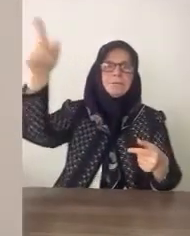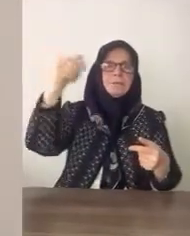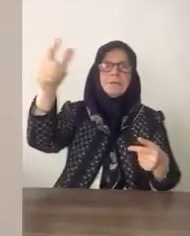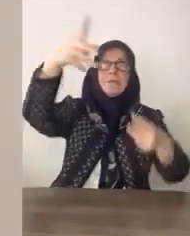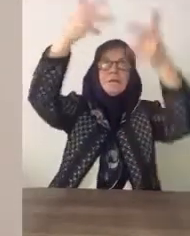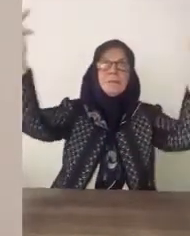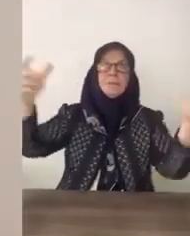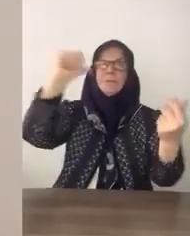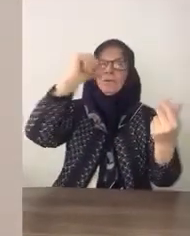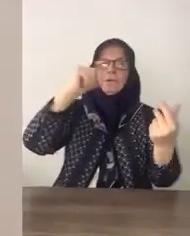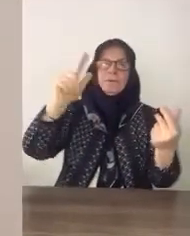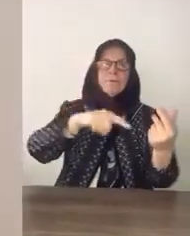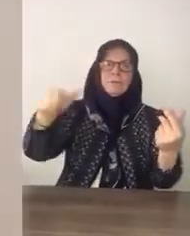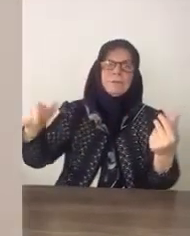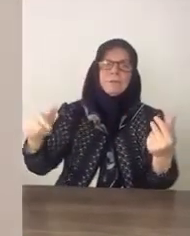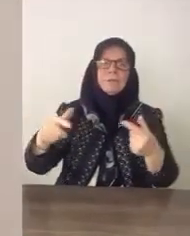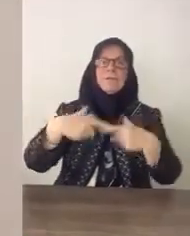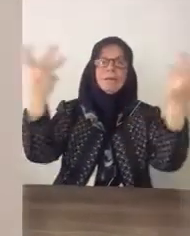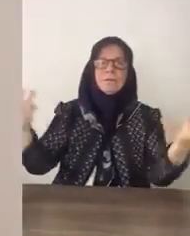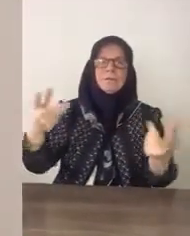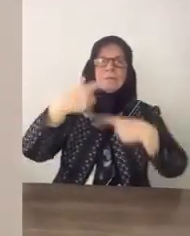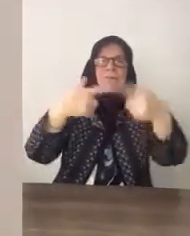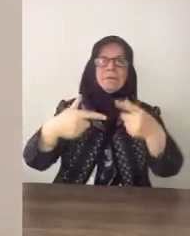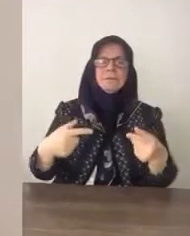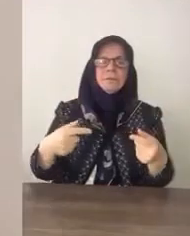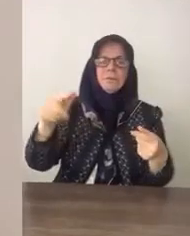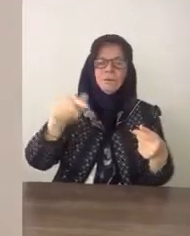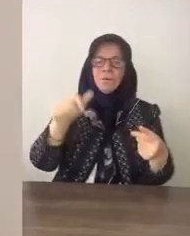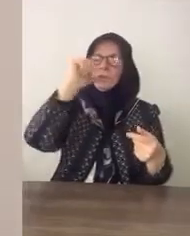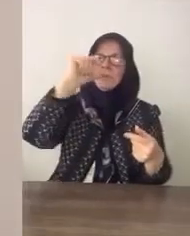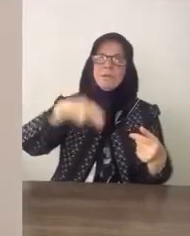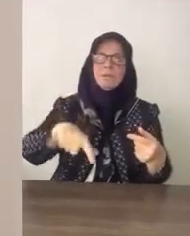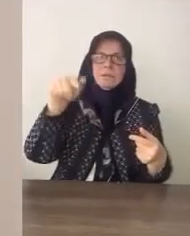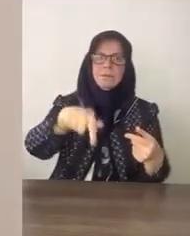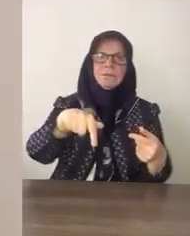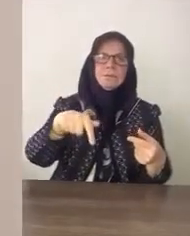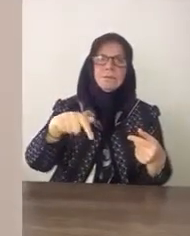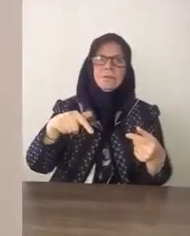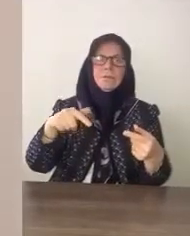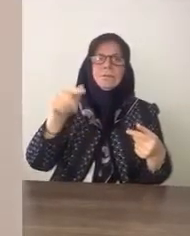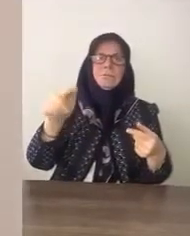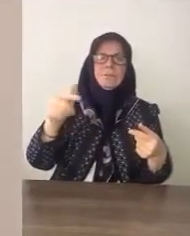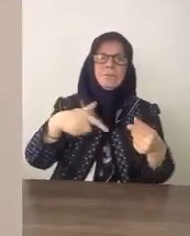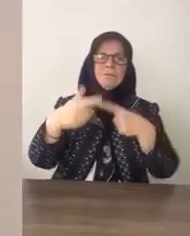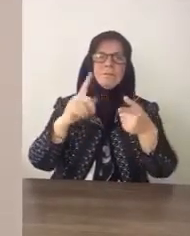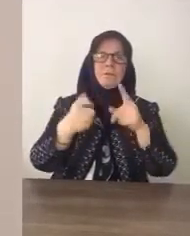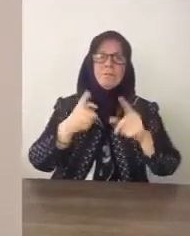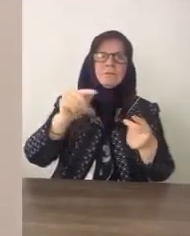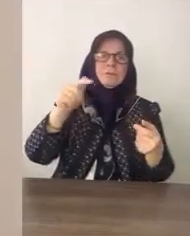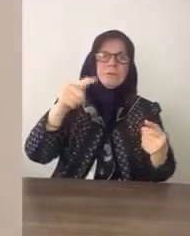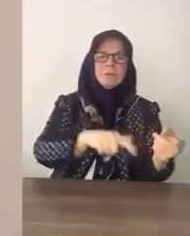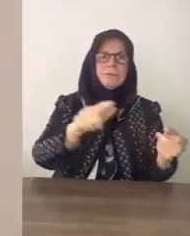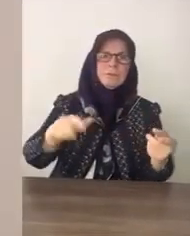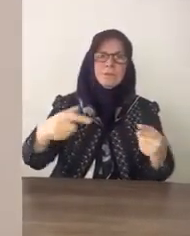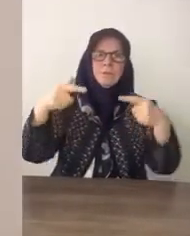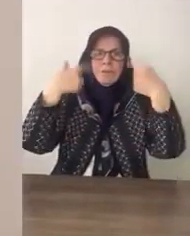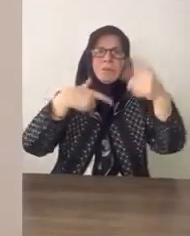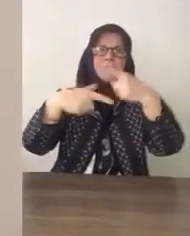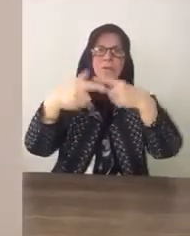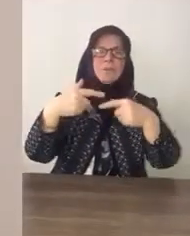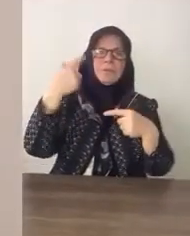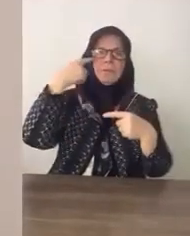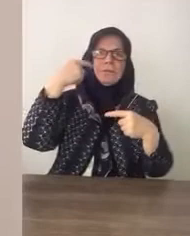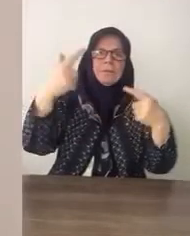görmemizi sağlayan ışık, havada, suda ve camda farklı dalgalanır. Suya giren ışık kırılır ve bu da cisimleri yön değiştirmiş